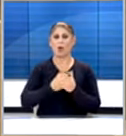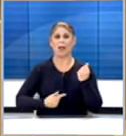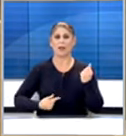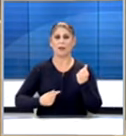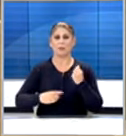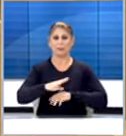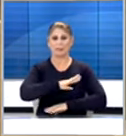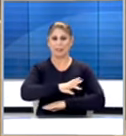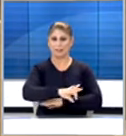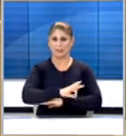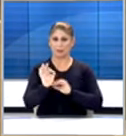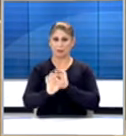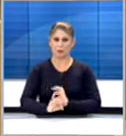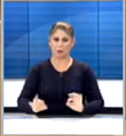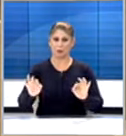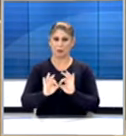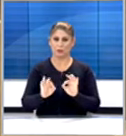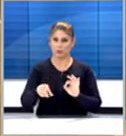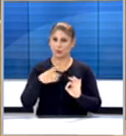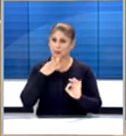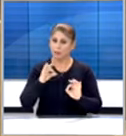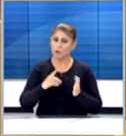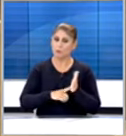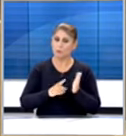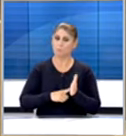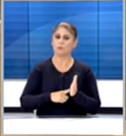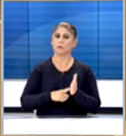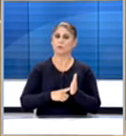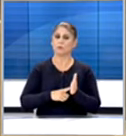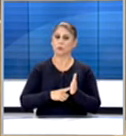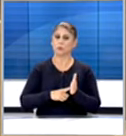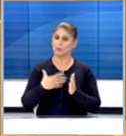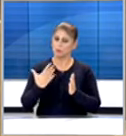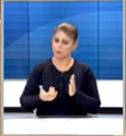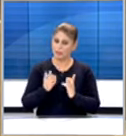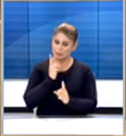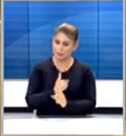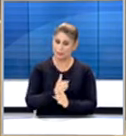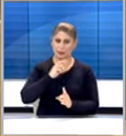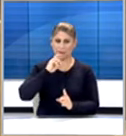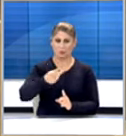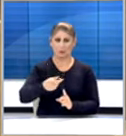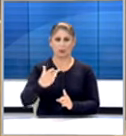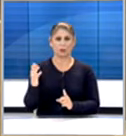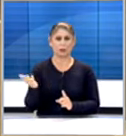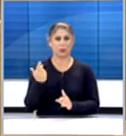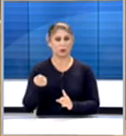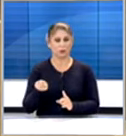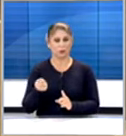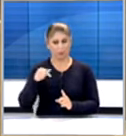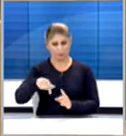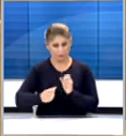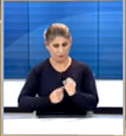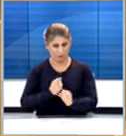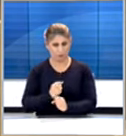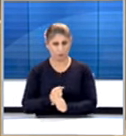και προετοιμασίας. Γι' αυτό λοιπόν πρέπει να δοθούν συγκεκριμένες απαντήσεις για ό,τι συνέβη αυτή τη